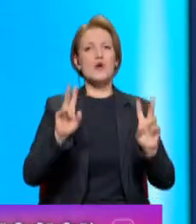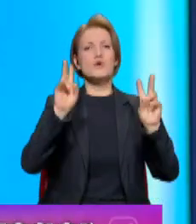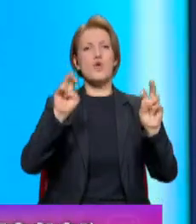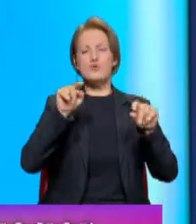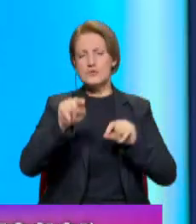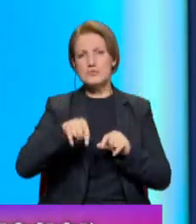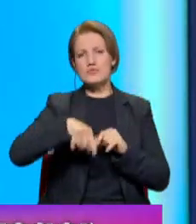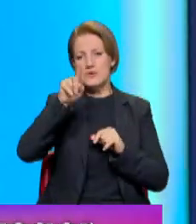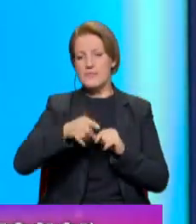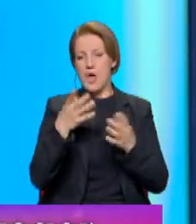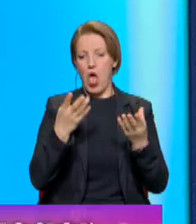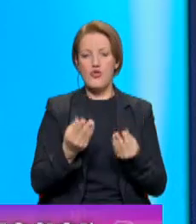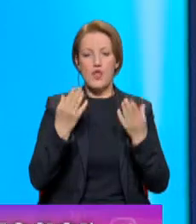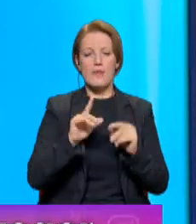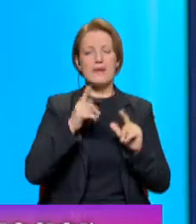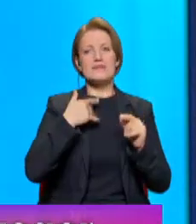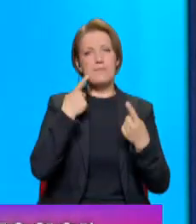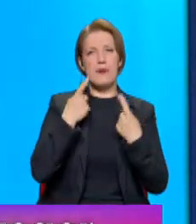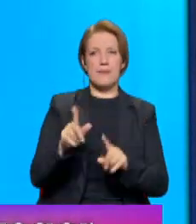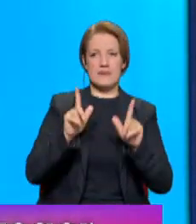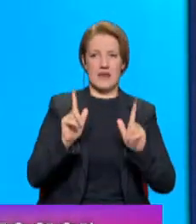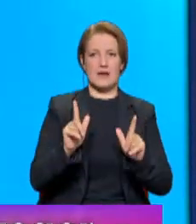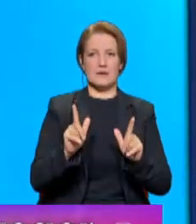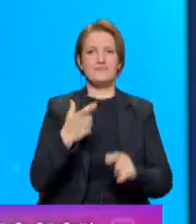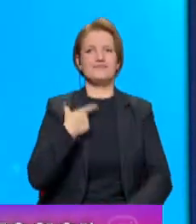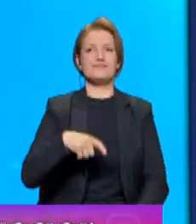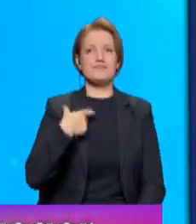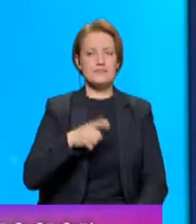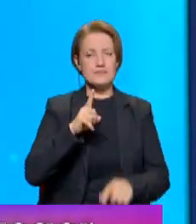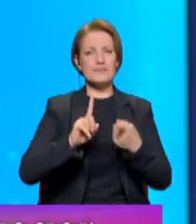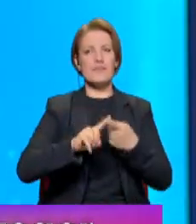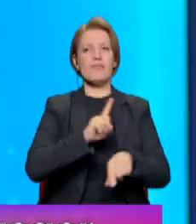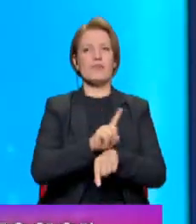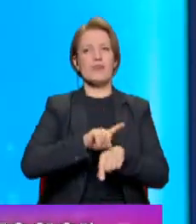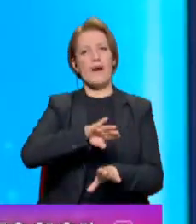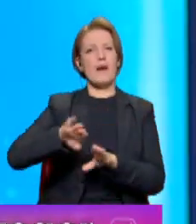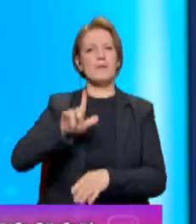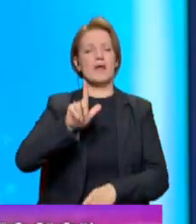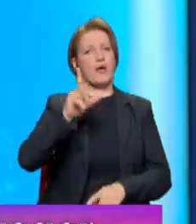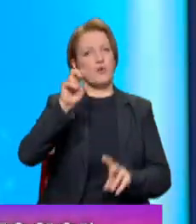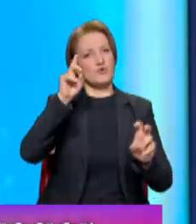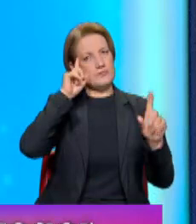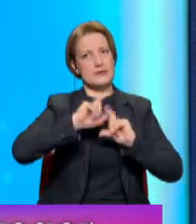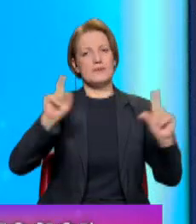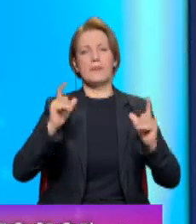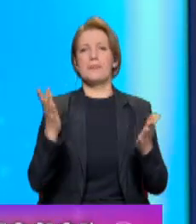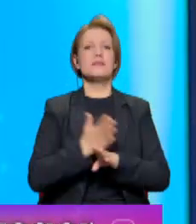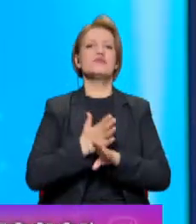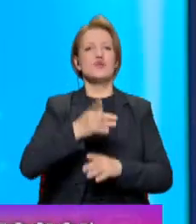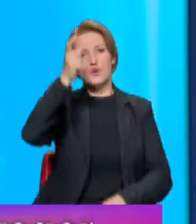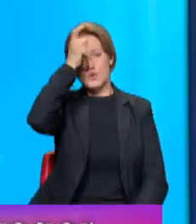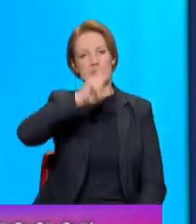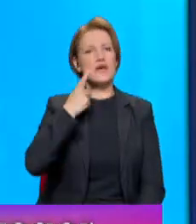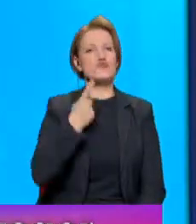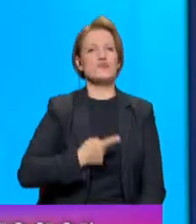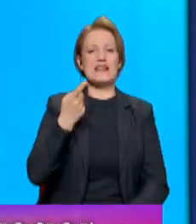olmasın bizim bakmamız gereken ve özel Efor ve zaman ayırmamız gereken bir konu başlığı Çünkü maalesef Türkiye